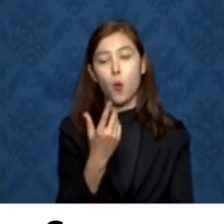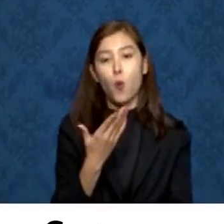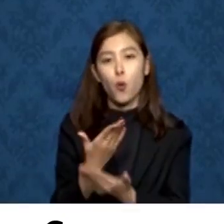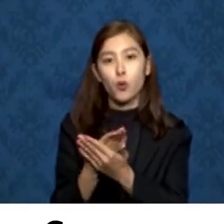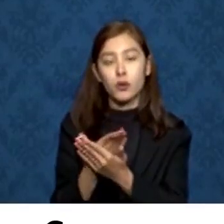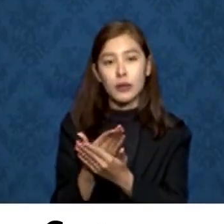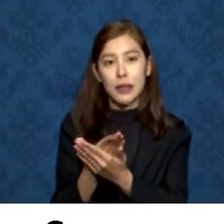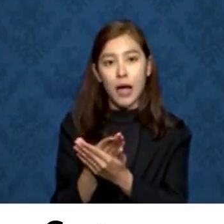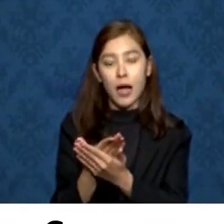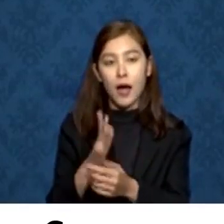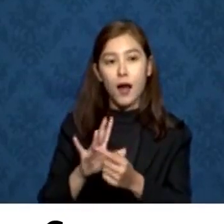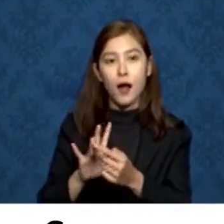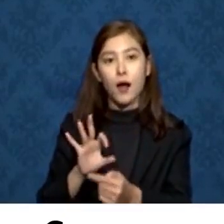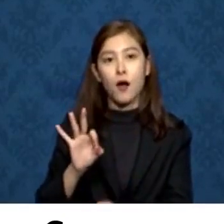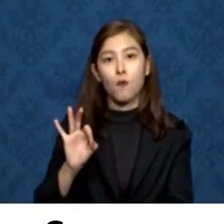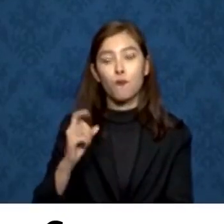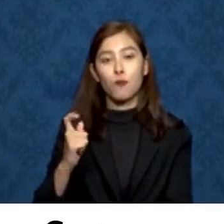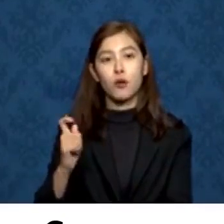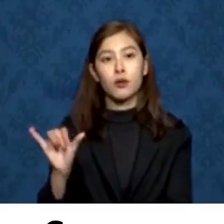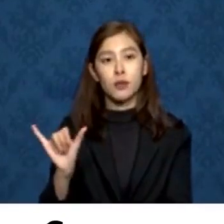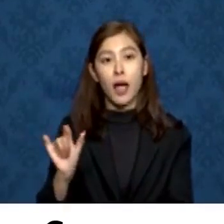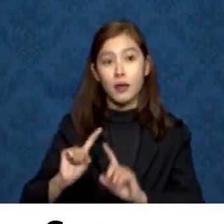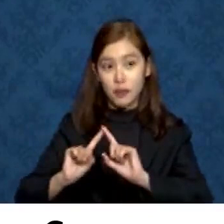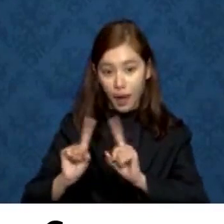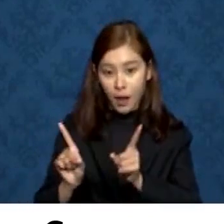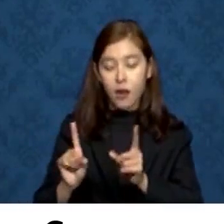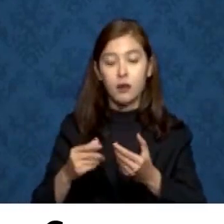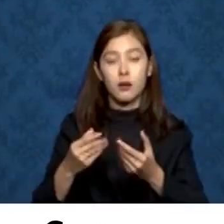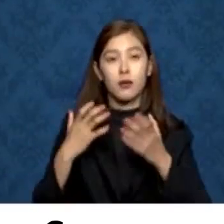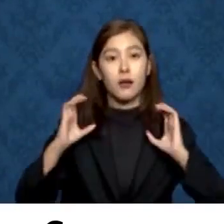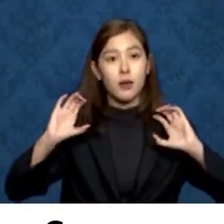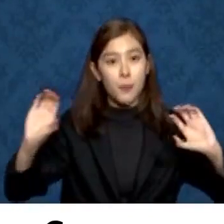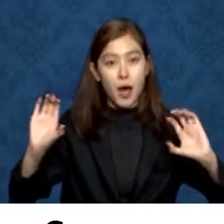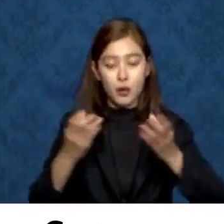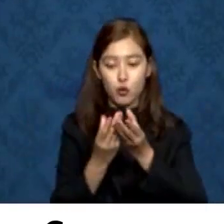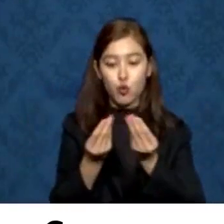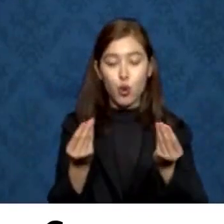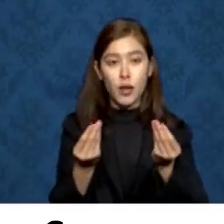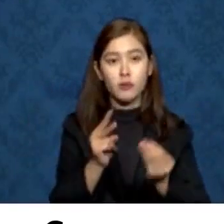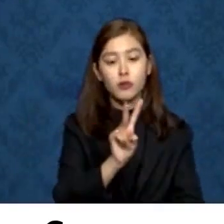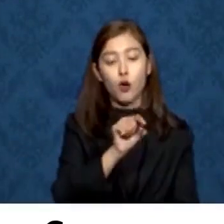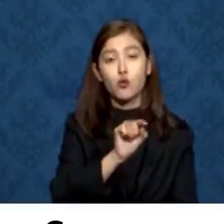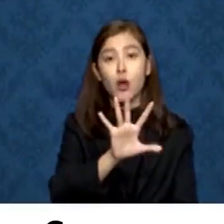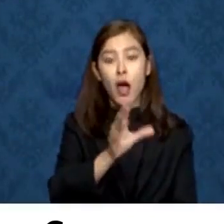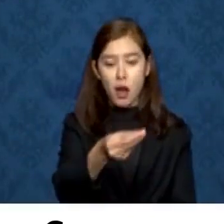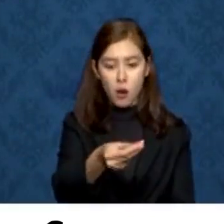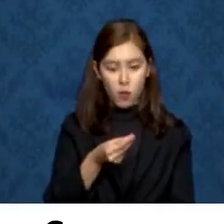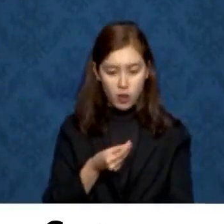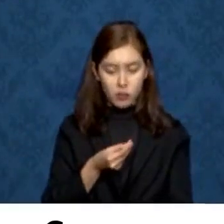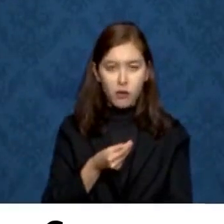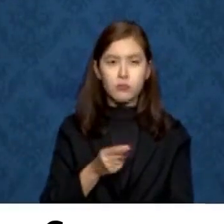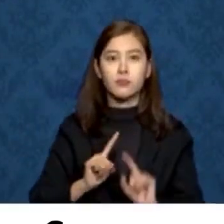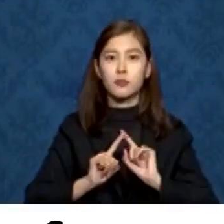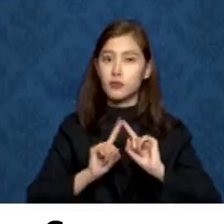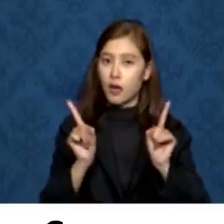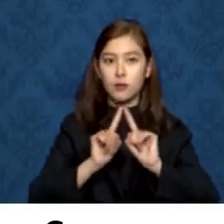แต่รัฐบาลกำลังโชว์ตัวเลขที่รวมของผลของเงินเฟ้อนะคะเท่ากับว่านี่รัฐบาลกำลังจะบรรลุเป้า